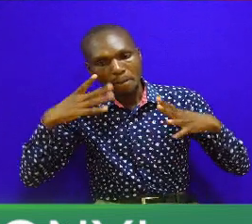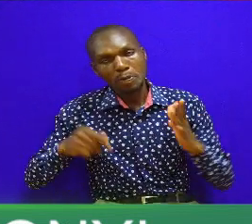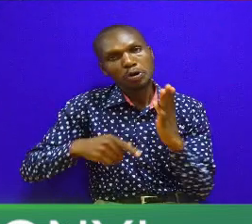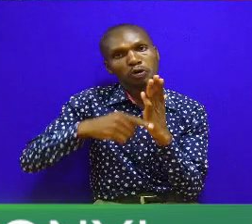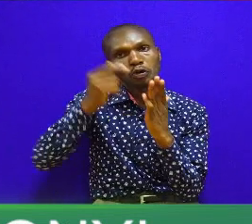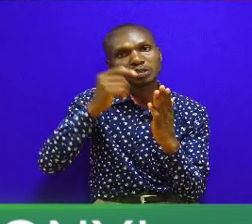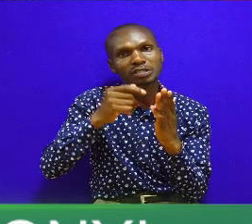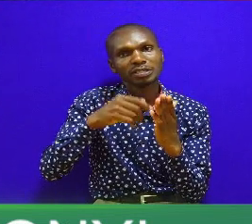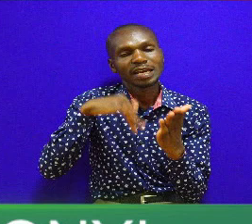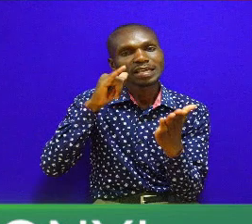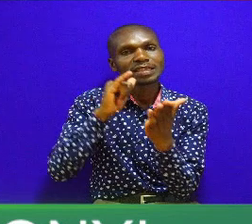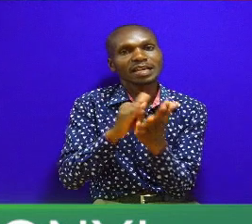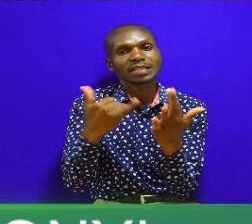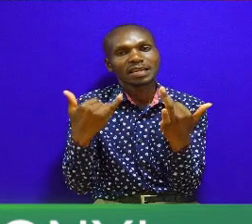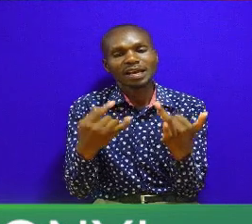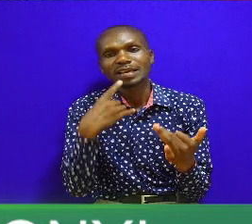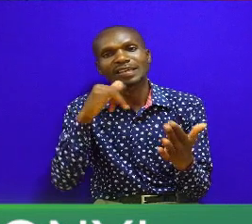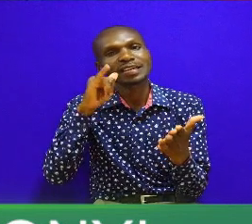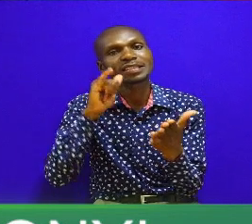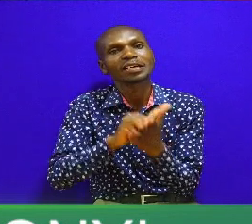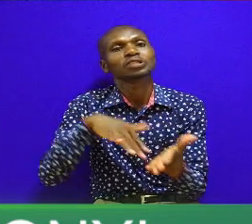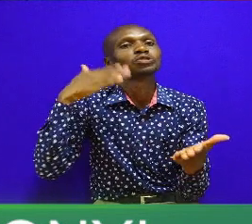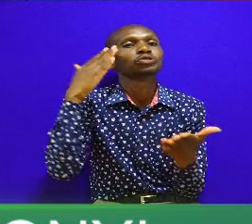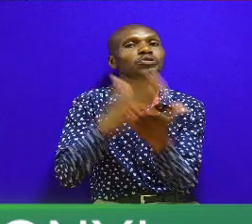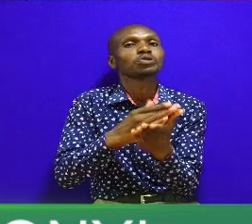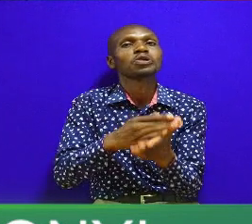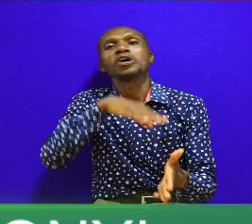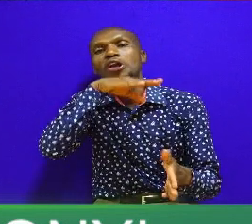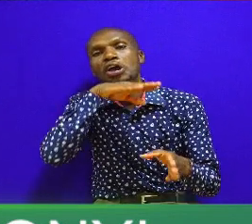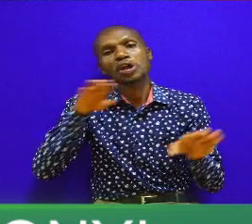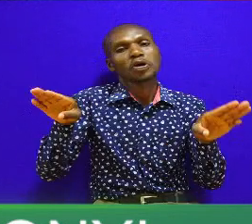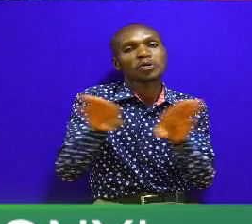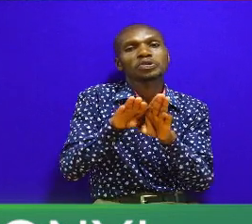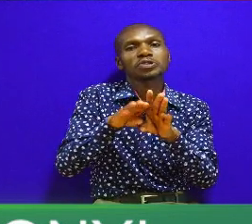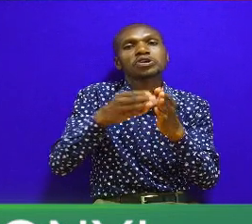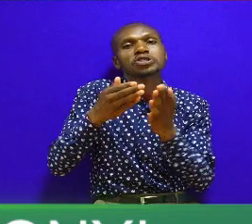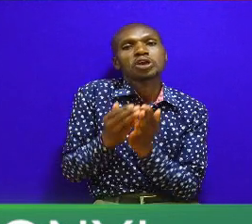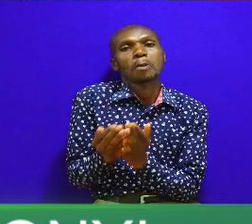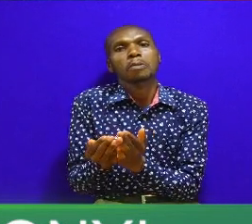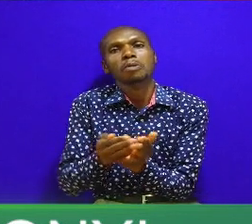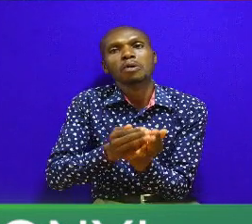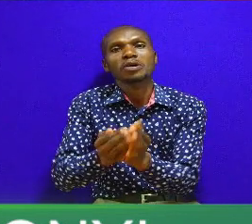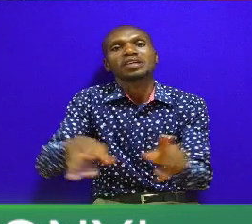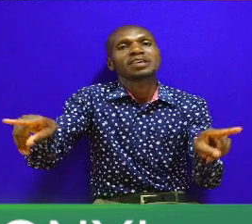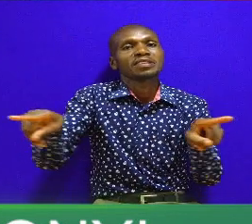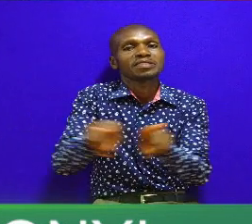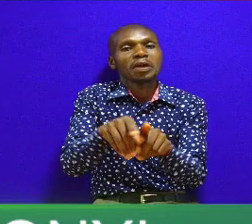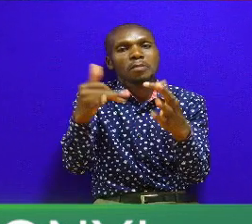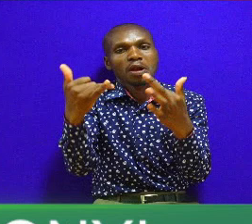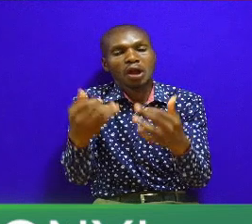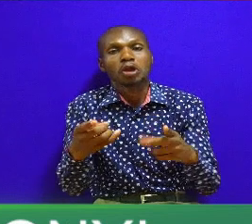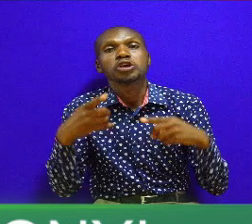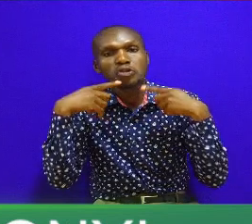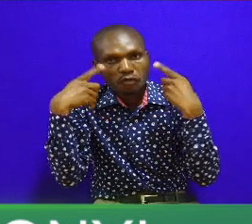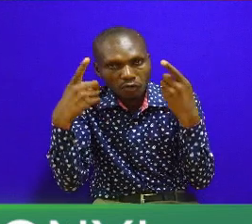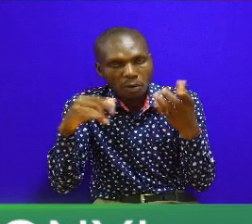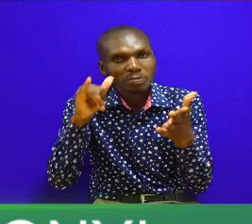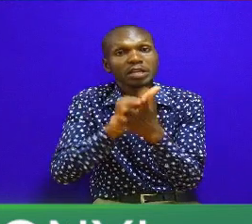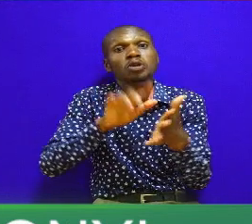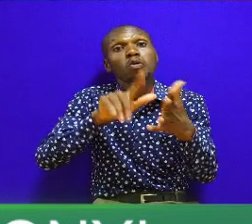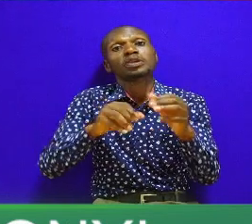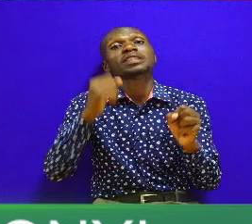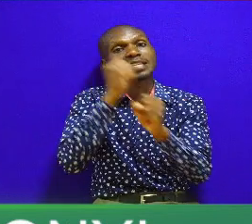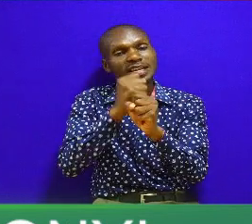ati mimi nitafunga poti, zii nini, hayo yote inajulikana wao ndio walifanya yale yote ambayo